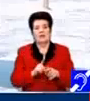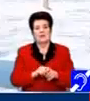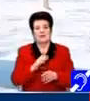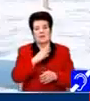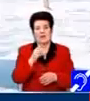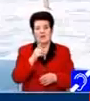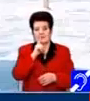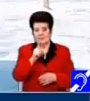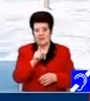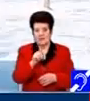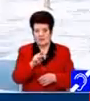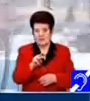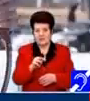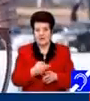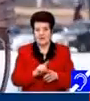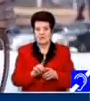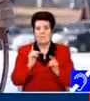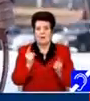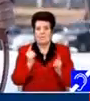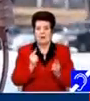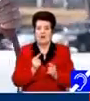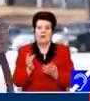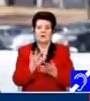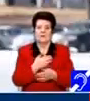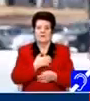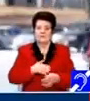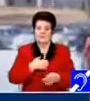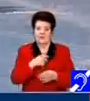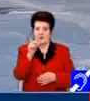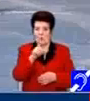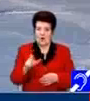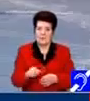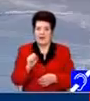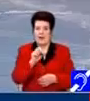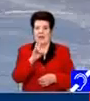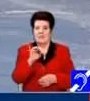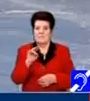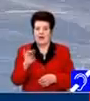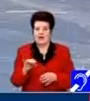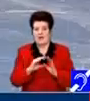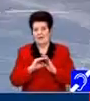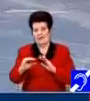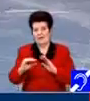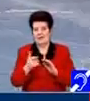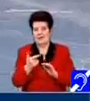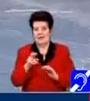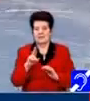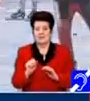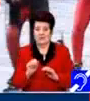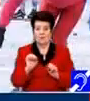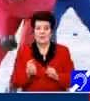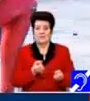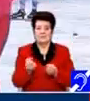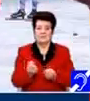lunii martie, gheața are grosimea cea mai mare și poate susține un număr important de oameni, animale și vehicule. Răceala gheții este compensată